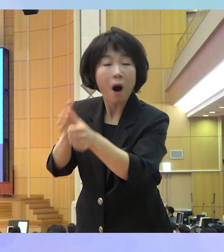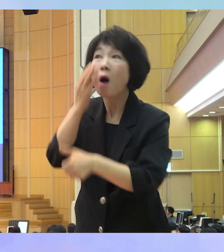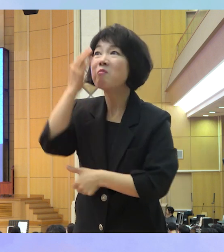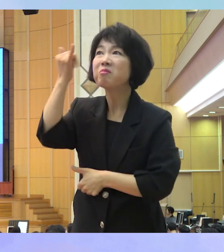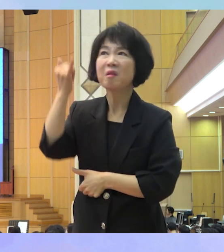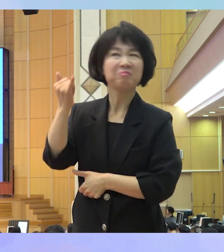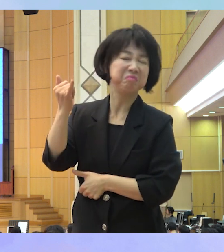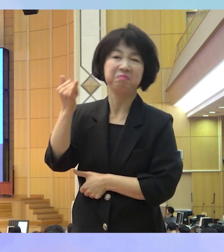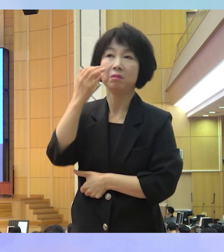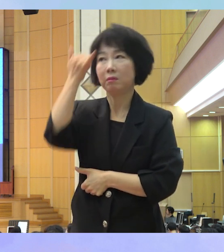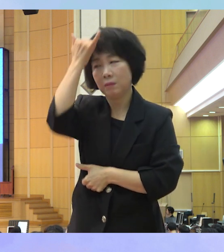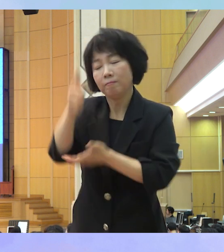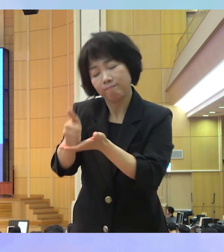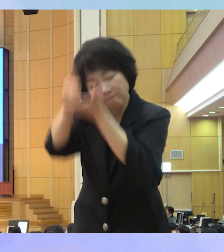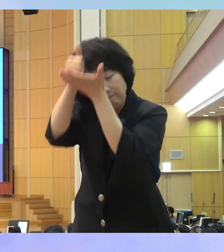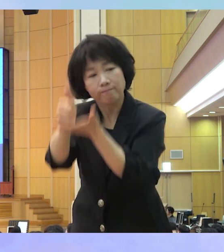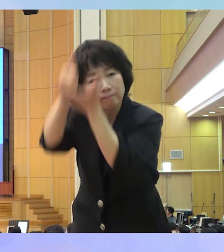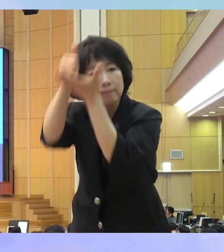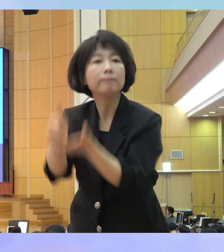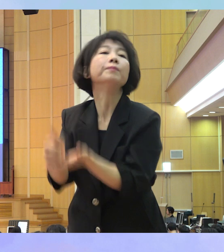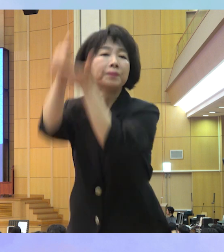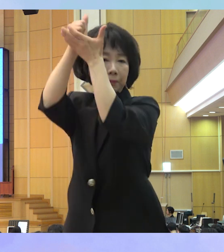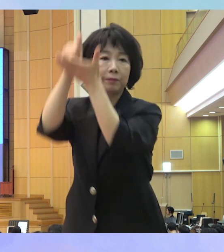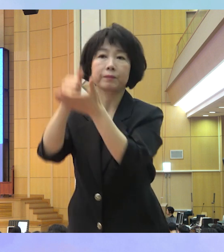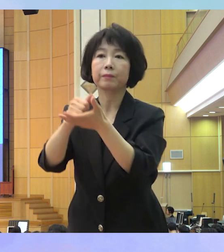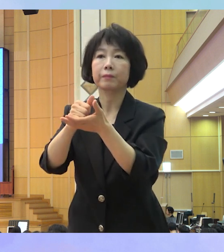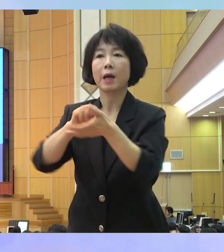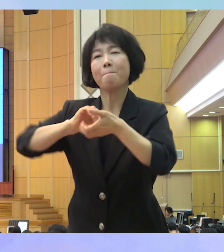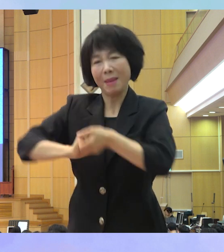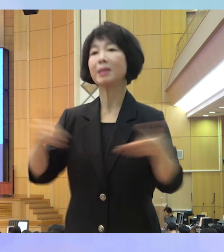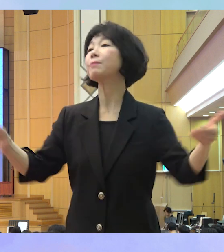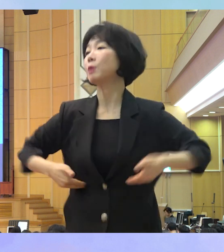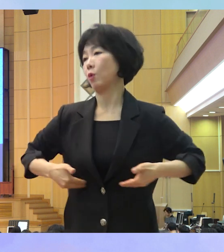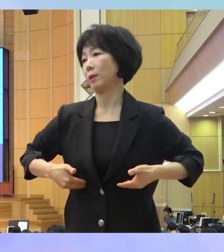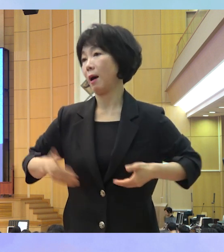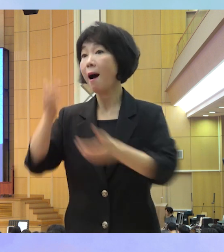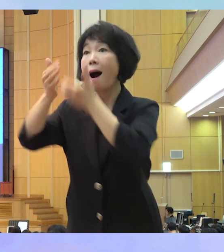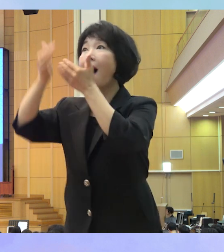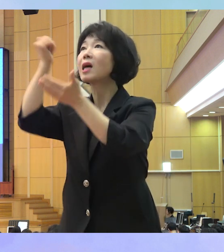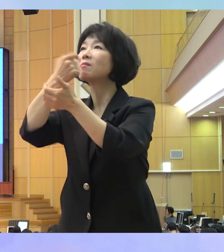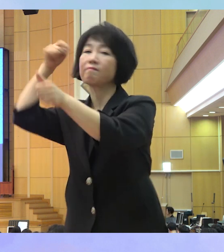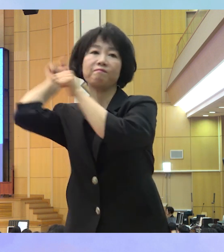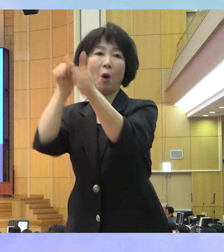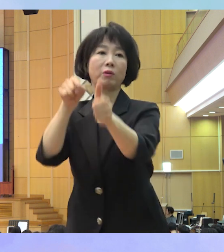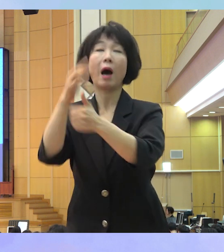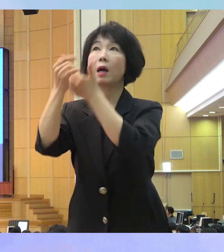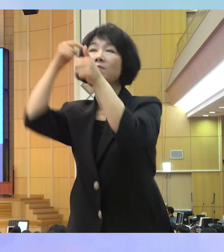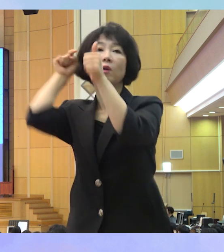좋겠다, 이게 아니에요. 오늘 말씀에도 보니까 하나님의 명령입니다.